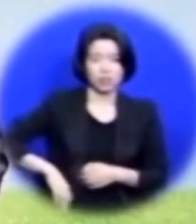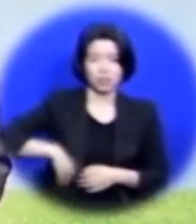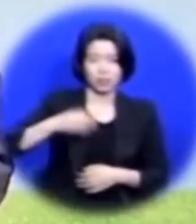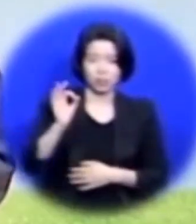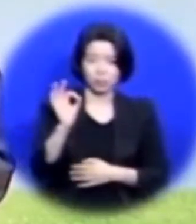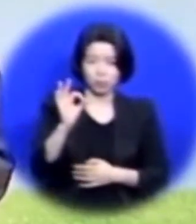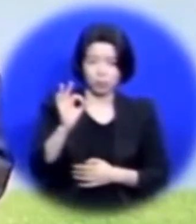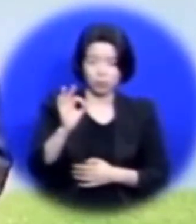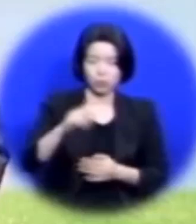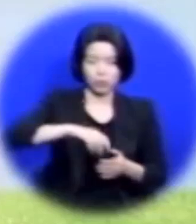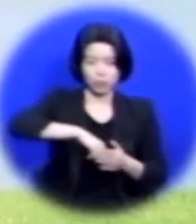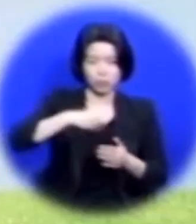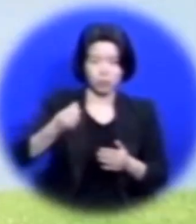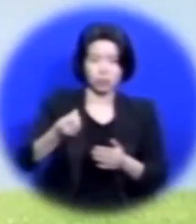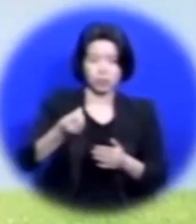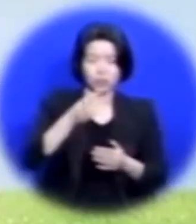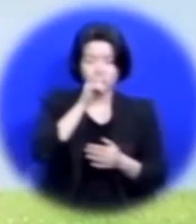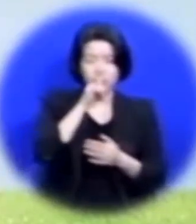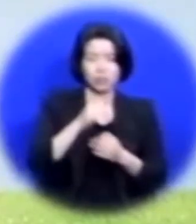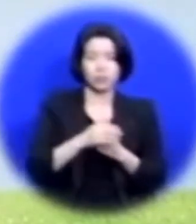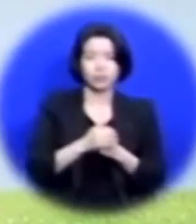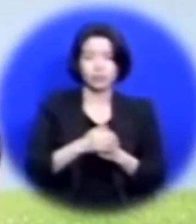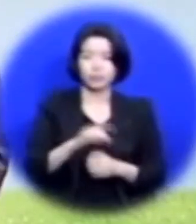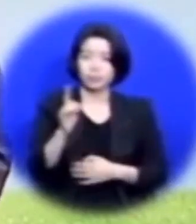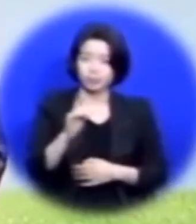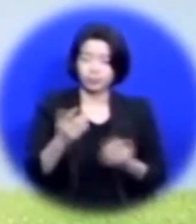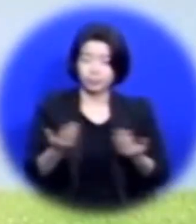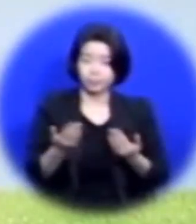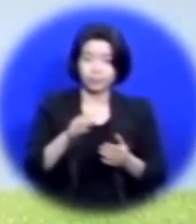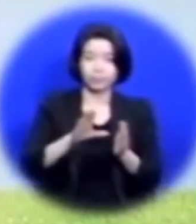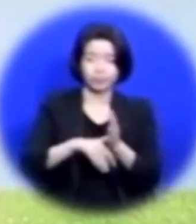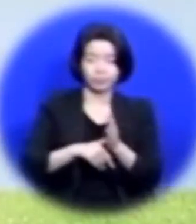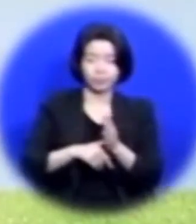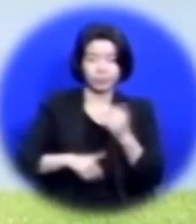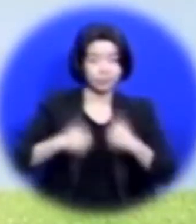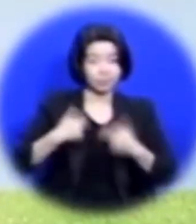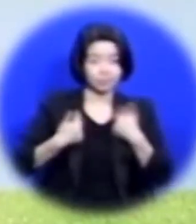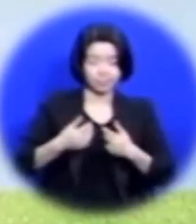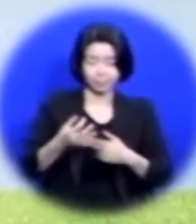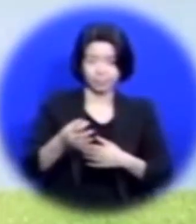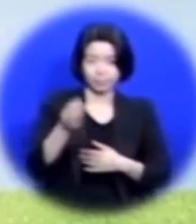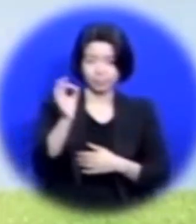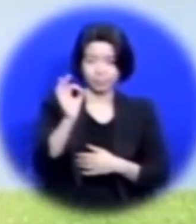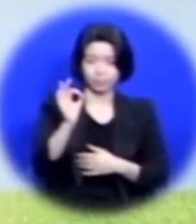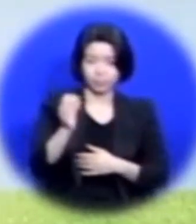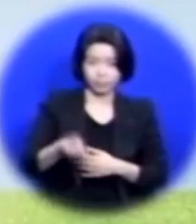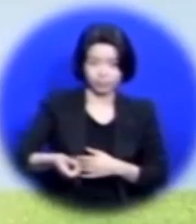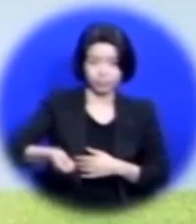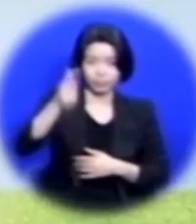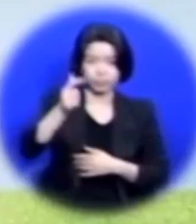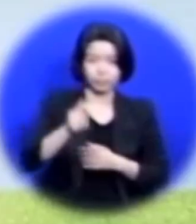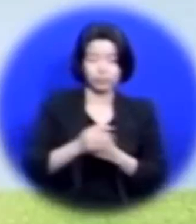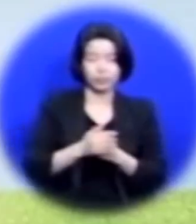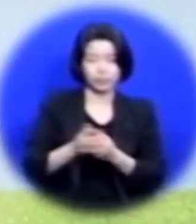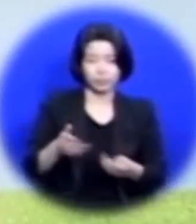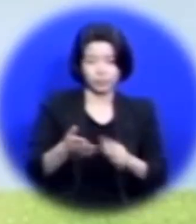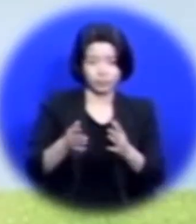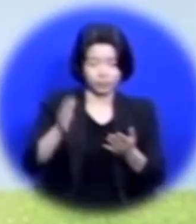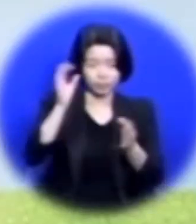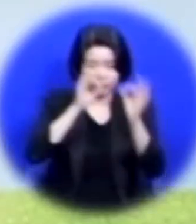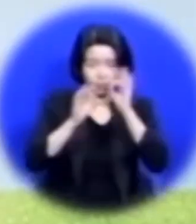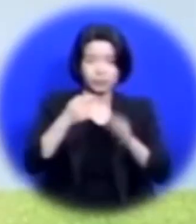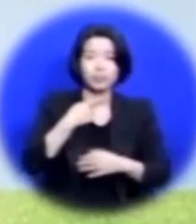꺼내 씁니다 늘 무슨 일을 할 때 작 재미삼아 동전으로 어 길을 찾았던